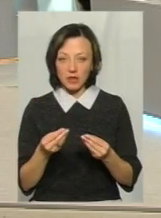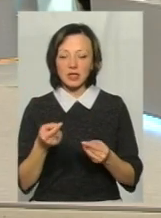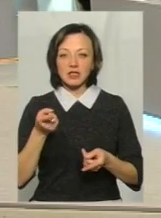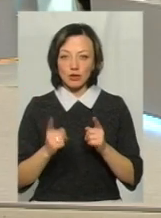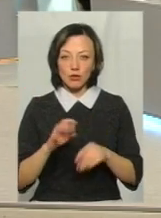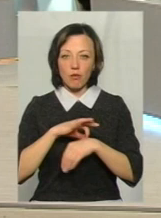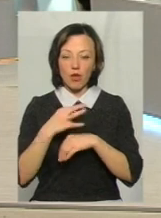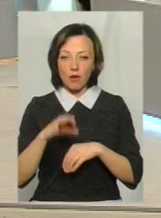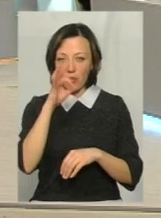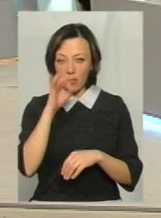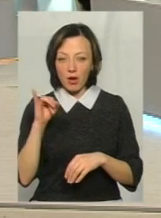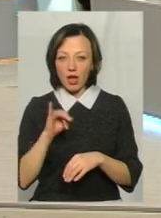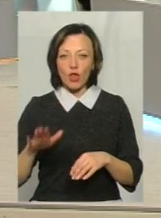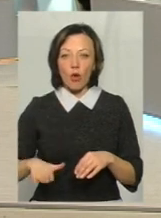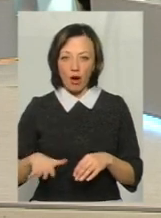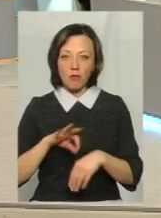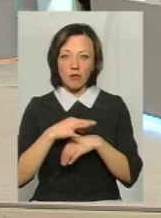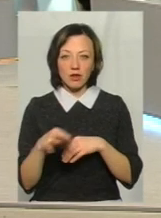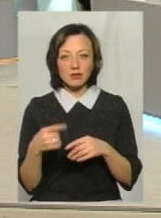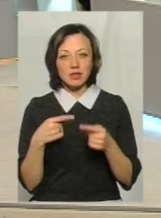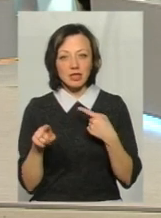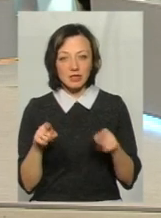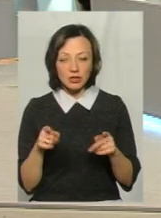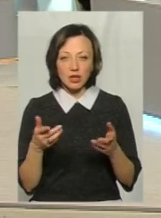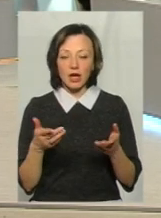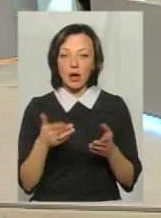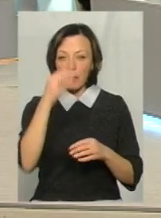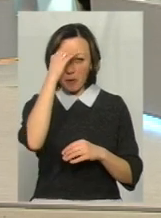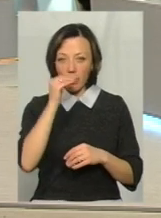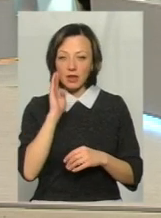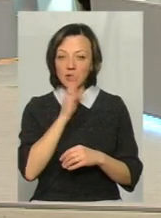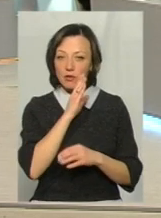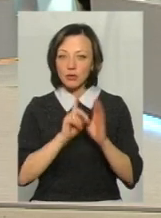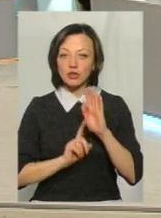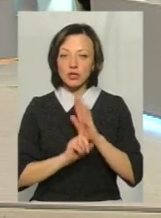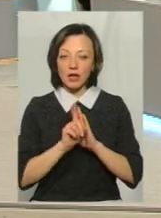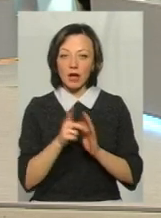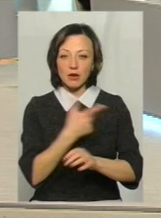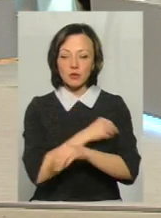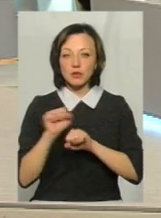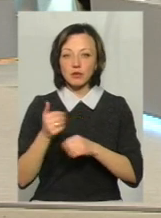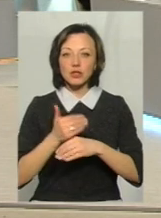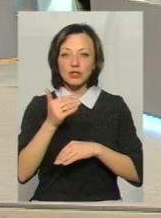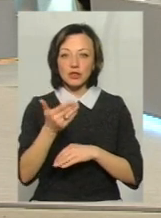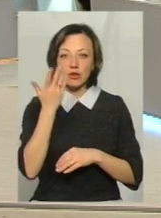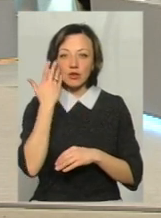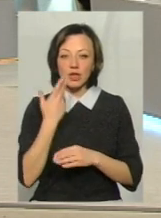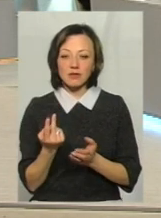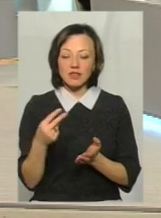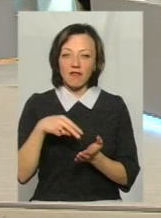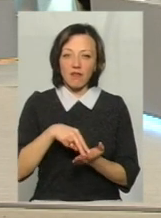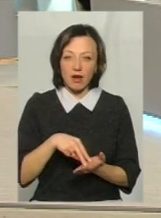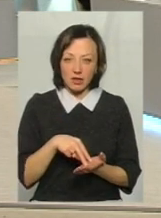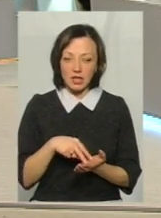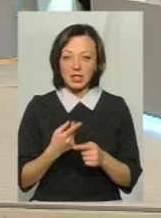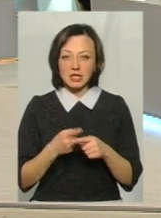болить попа, вибачте, і болить ніжка – це різні речі. Тим більше, що батьки починають щепити дітей пізніше, коли вони вже починають підніматися,